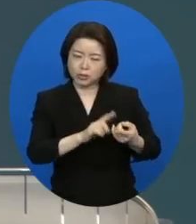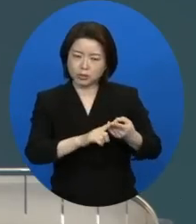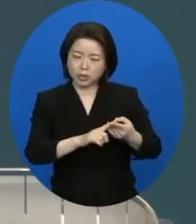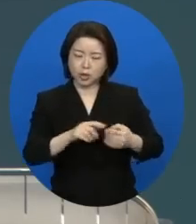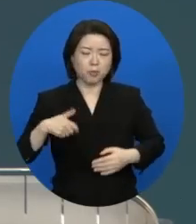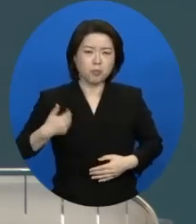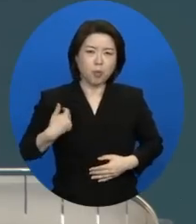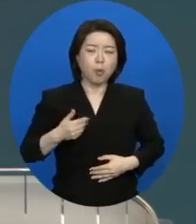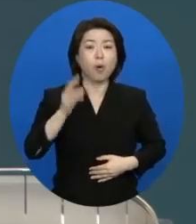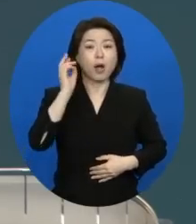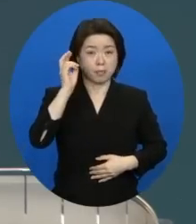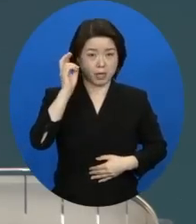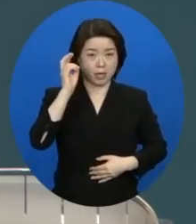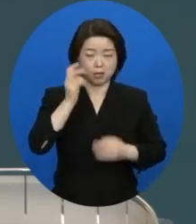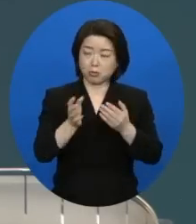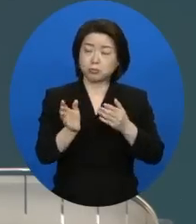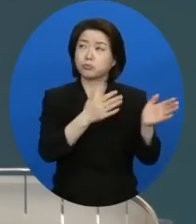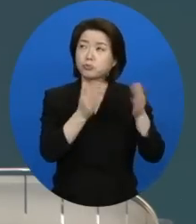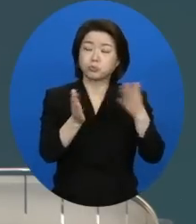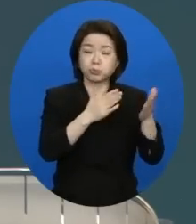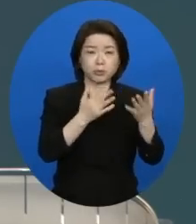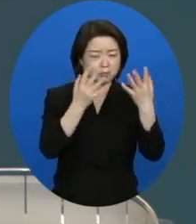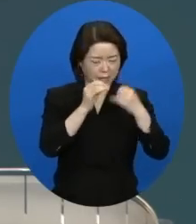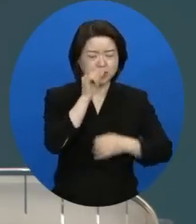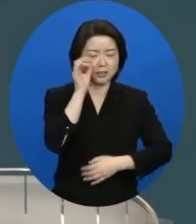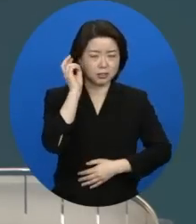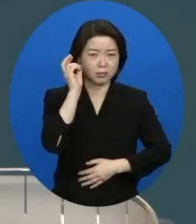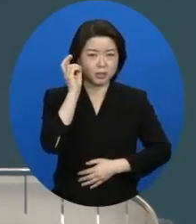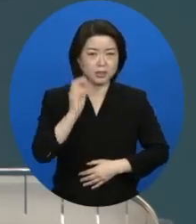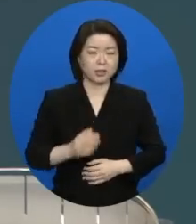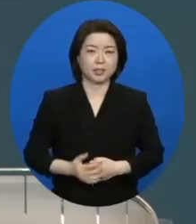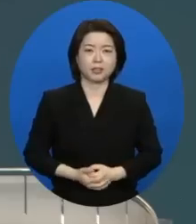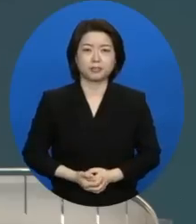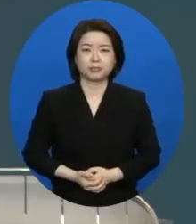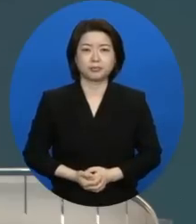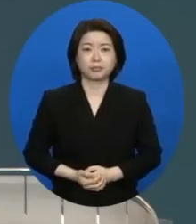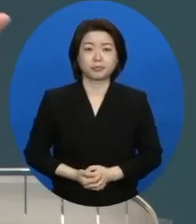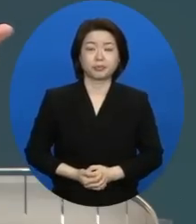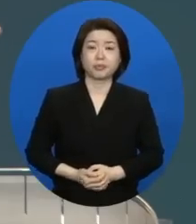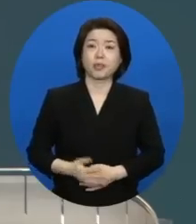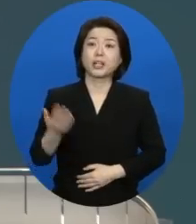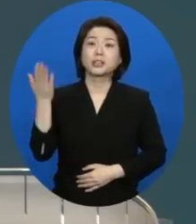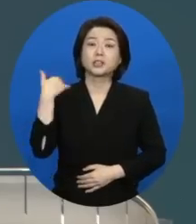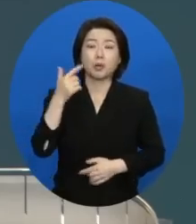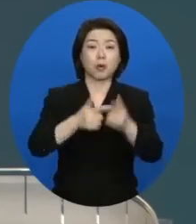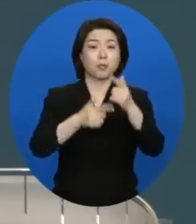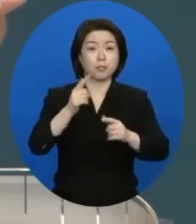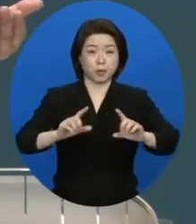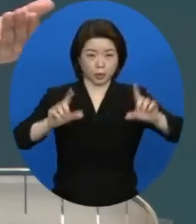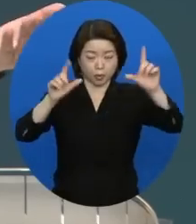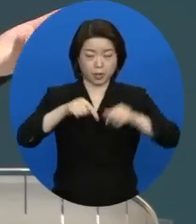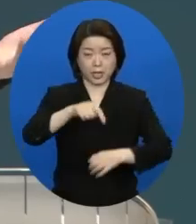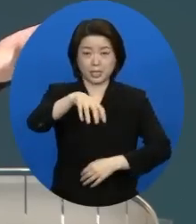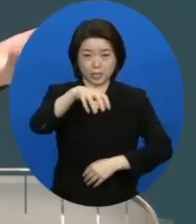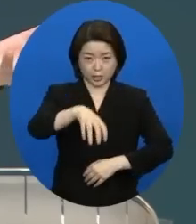또 모르고 지나는 일이 많으실 겁니다. 지난 목요일에 우리